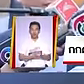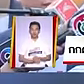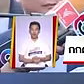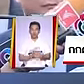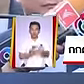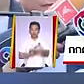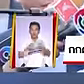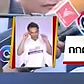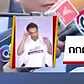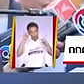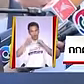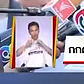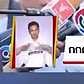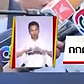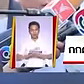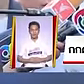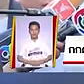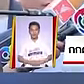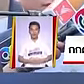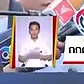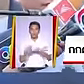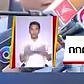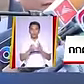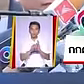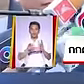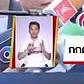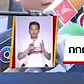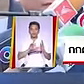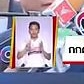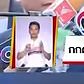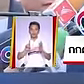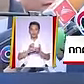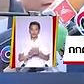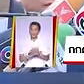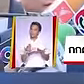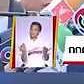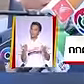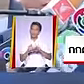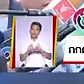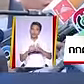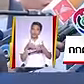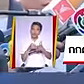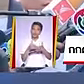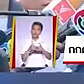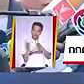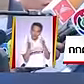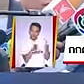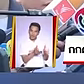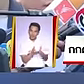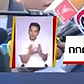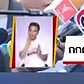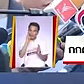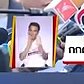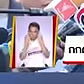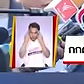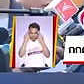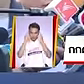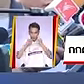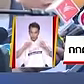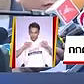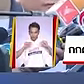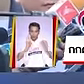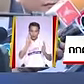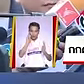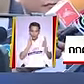ะเข้าใจคลาดเคลื่อนและไม่ว่าอะไรจะเกิดขึ้นกับมาตรา151ไม่ได้เป็นอุปสรรคในการเข้าสู่กระบวนการโหวตเลือกตนเองเป็นนายกรัฐ